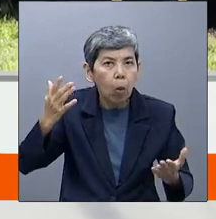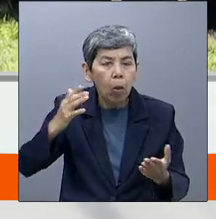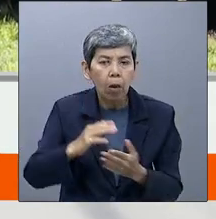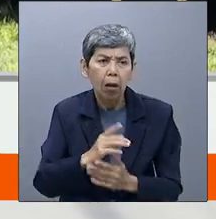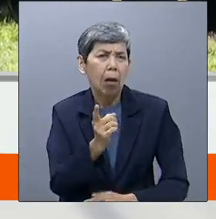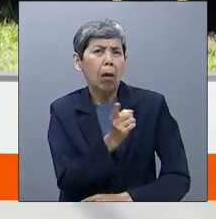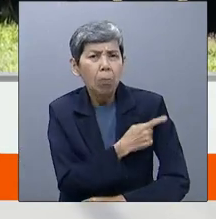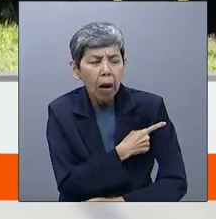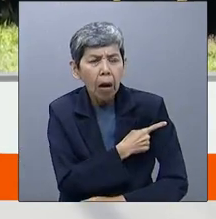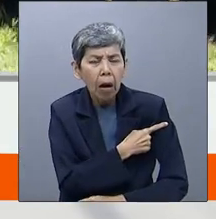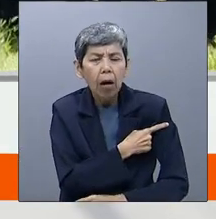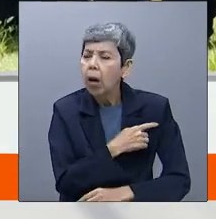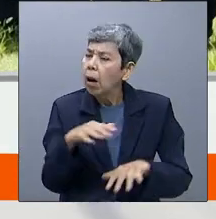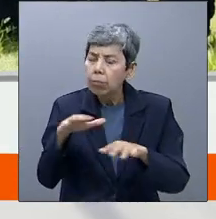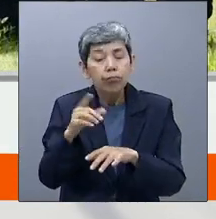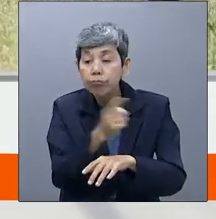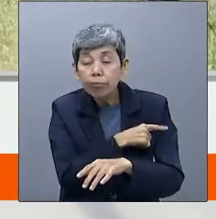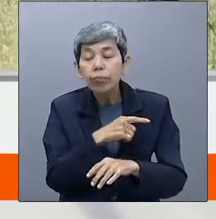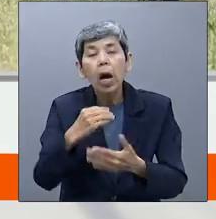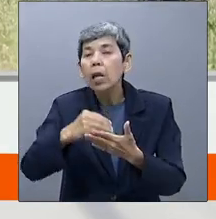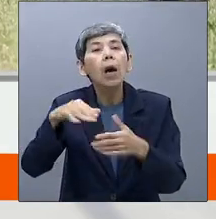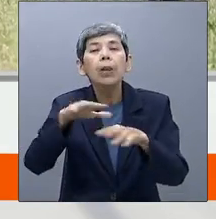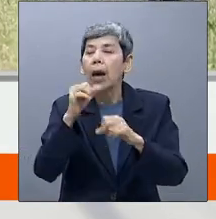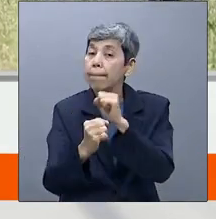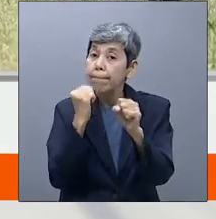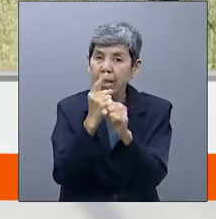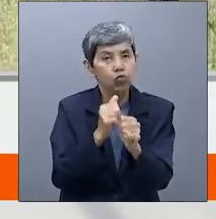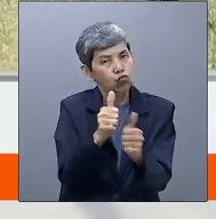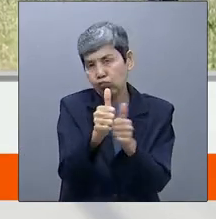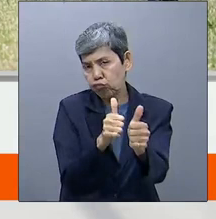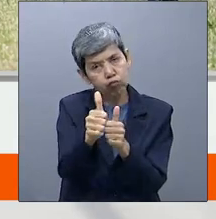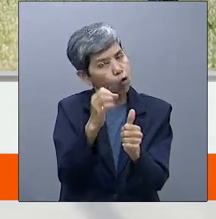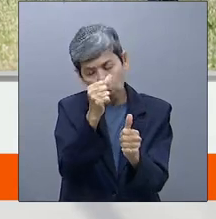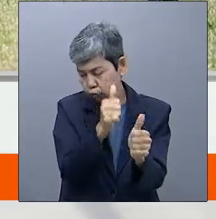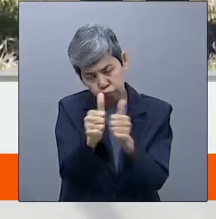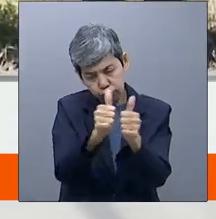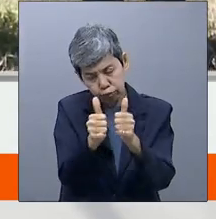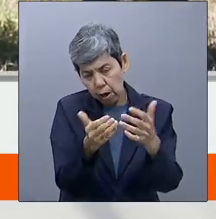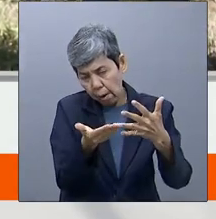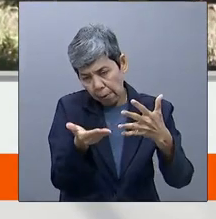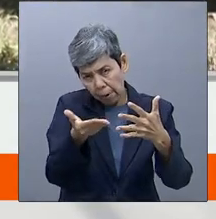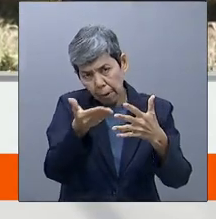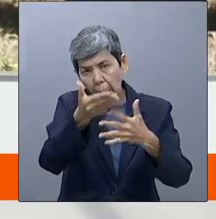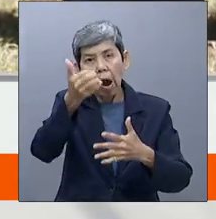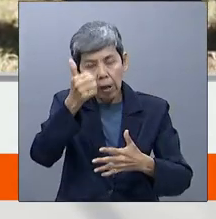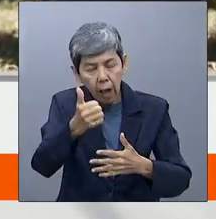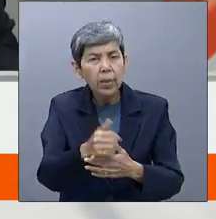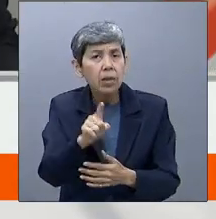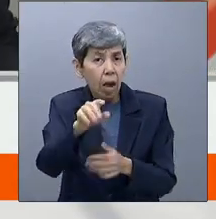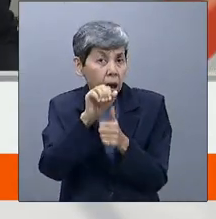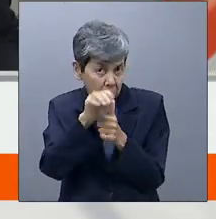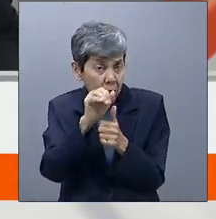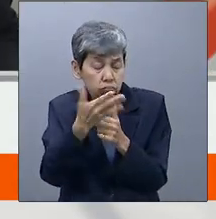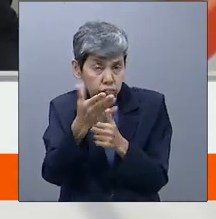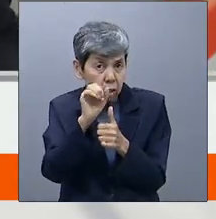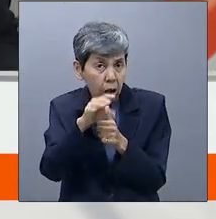รีนะให้เป็นสัญญาบัตรแล้วก็ให้ปีนึงก็สอบแข่งขันกันเป็นสัญญาบัตรได้ ค่ะท่านเสรีพิสุทธิ์ช่วยแนะนำหน่อยค่ะ